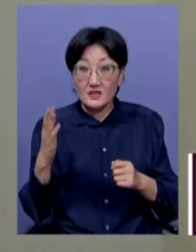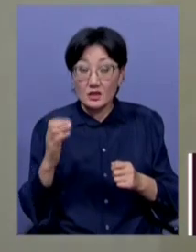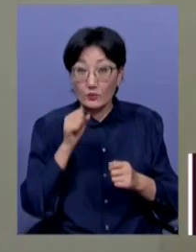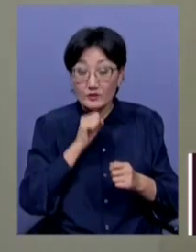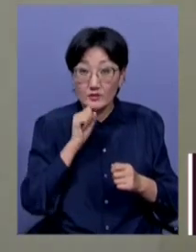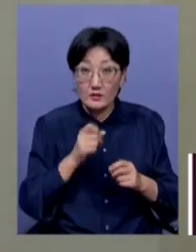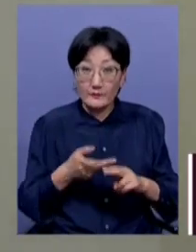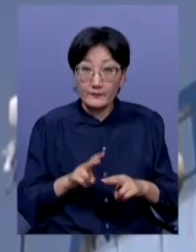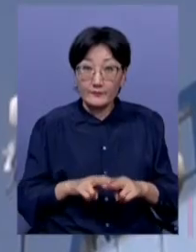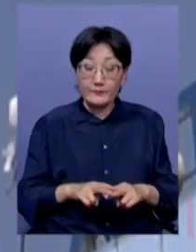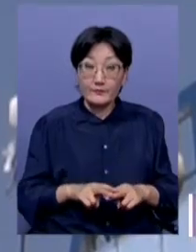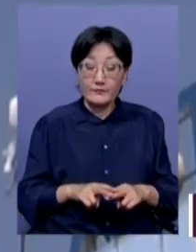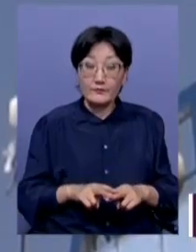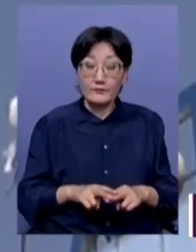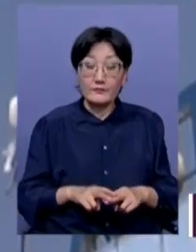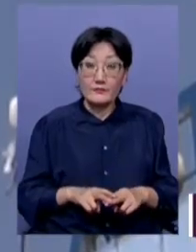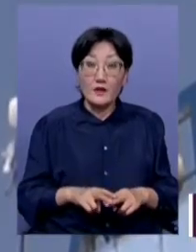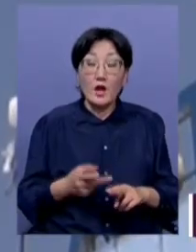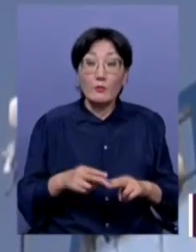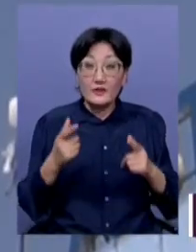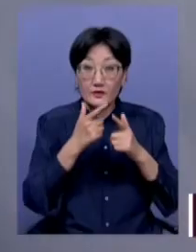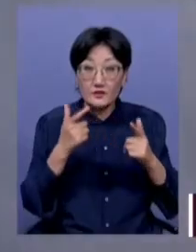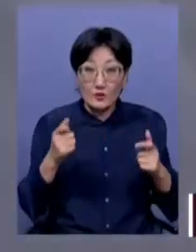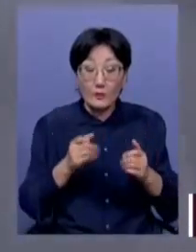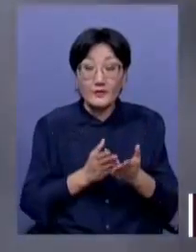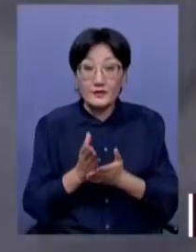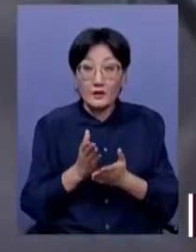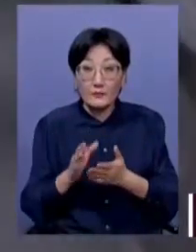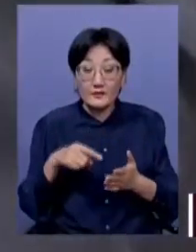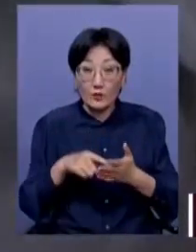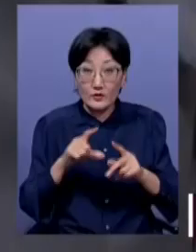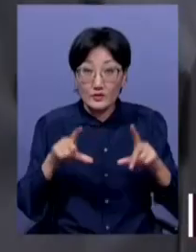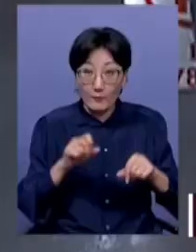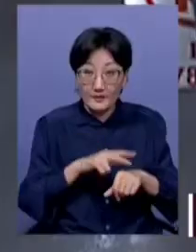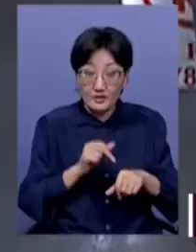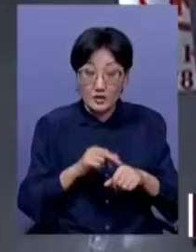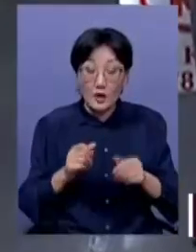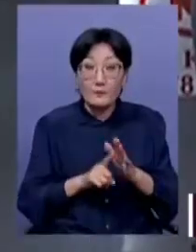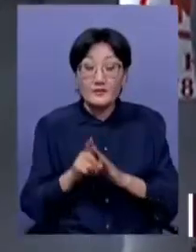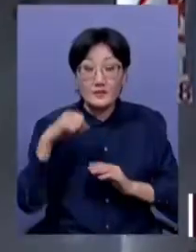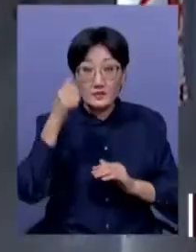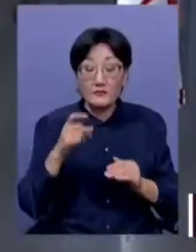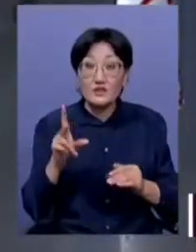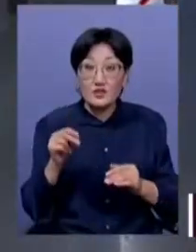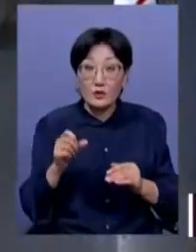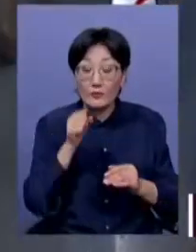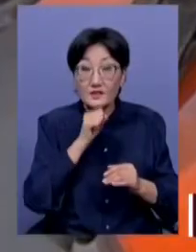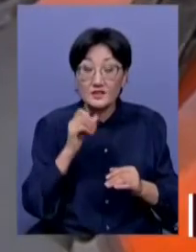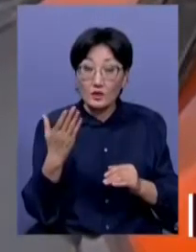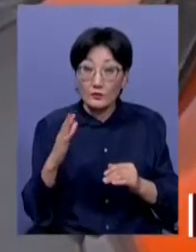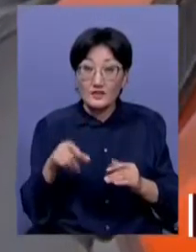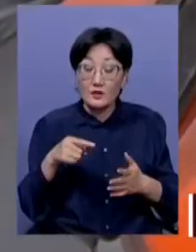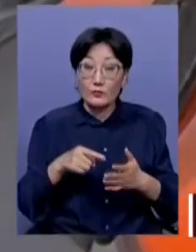Вот за это меня задержали. По информации пресс-службы городского департамента полиции, с начала года количество краж зеркал